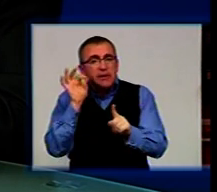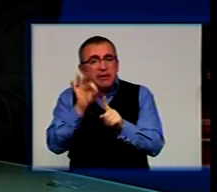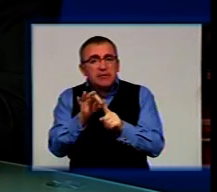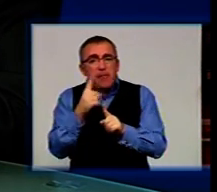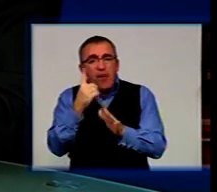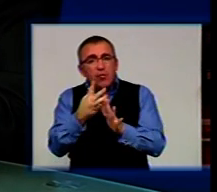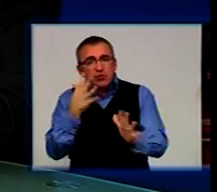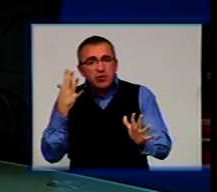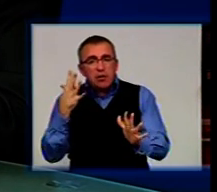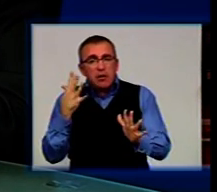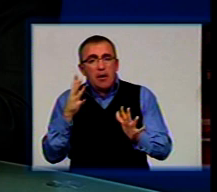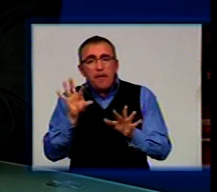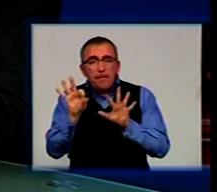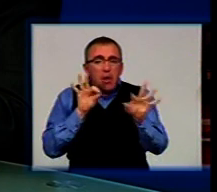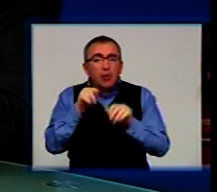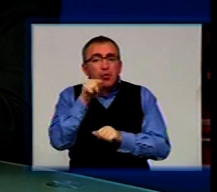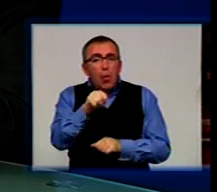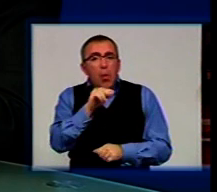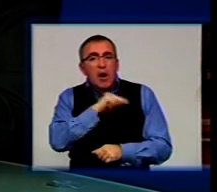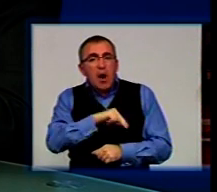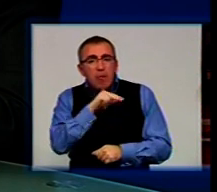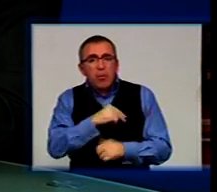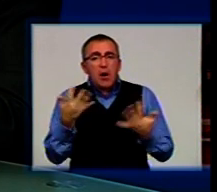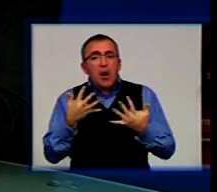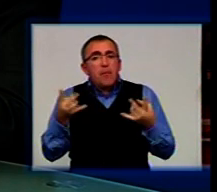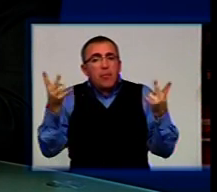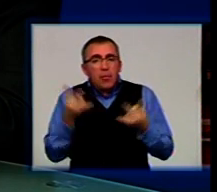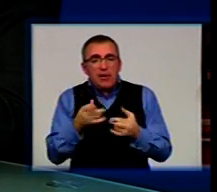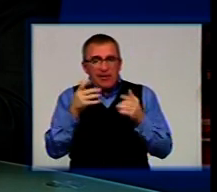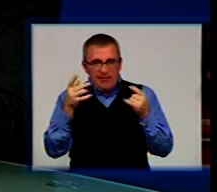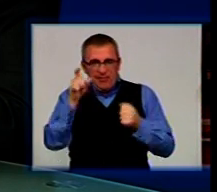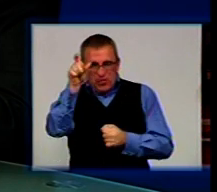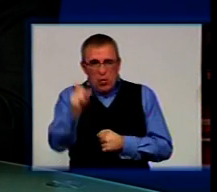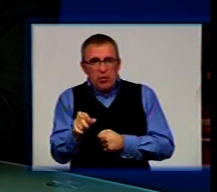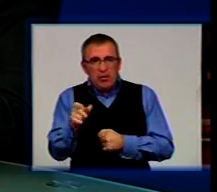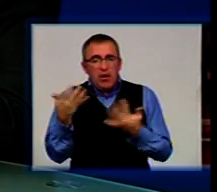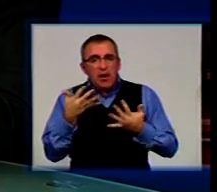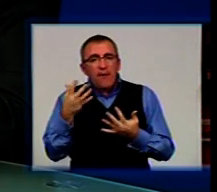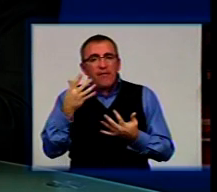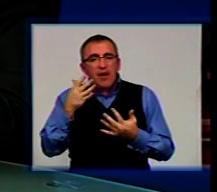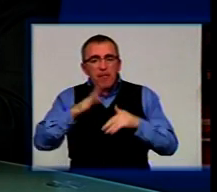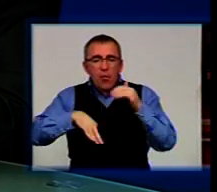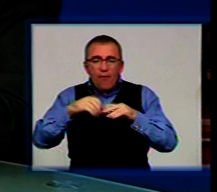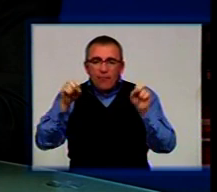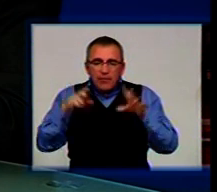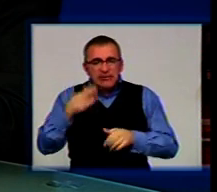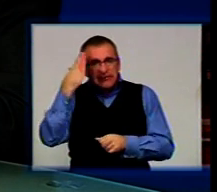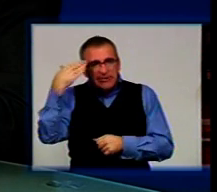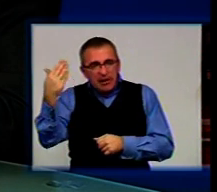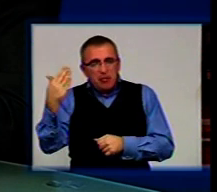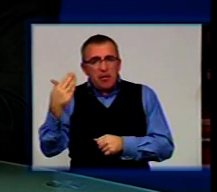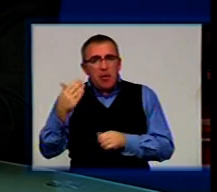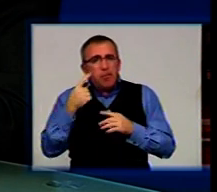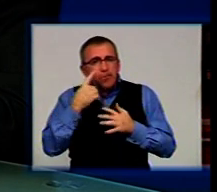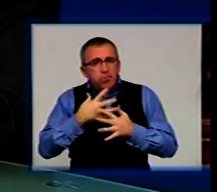на підбір тої роботи, яка потрібна даній особі, в якої навички і професійні здібності